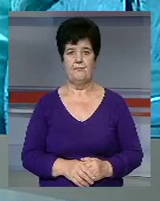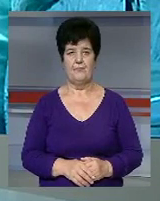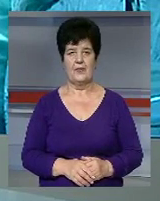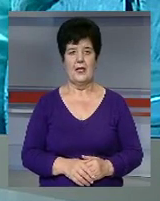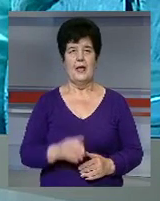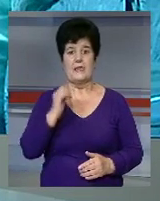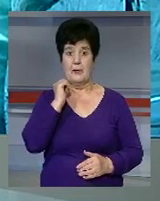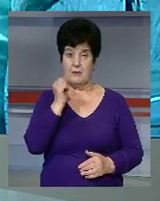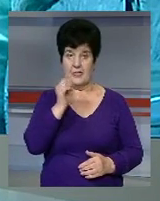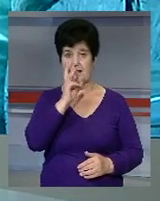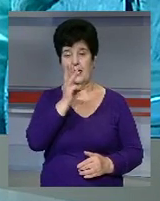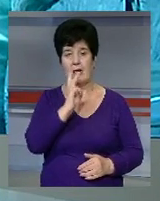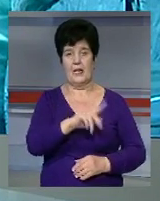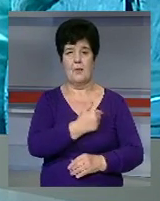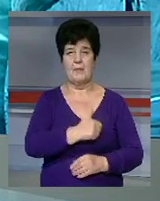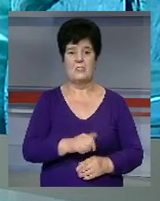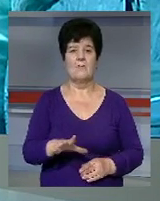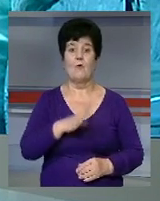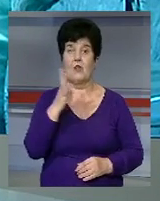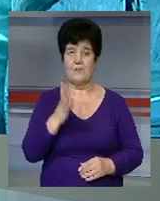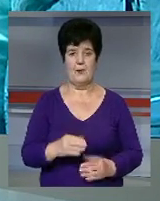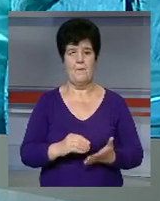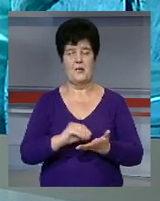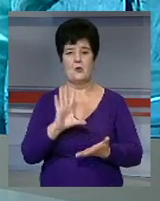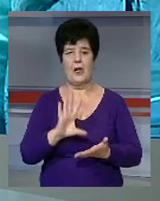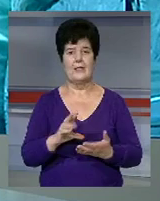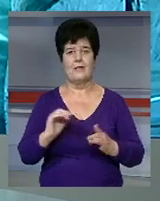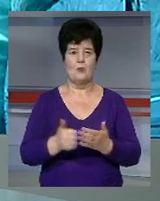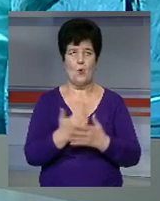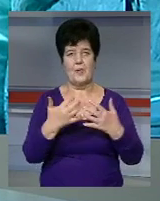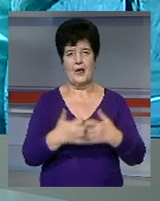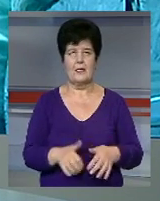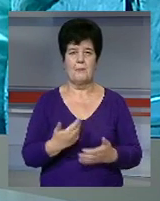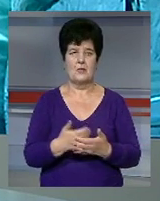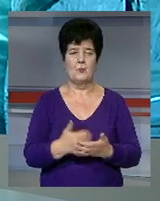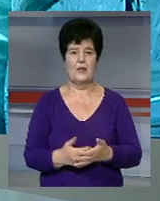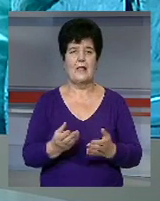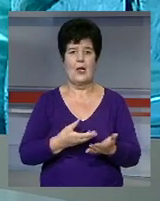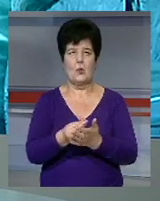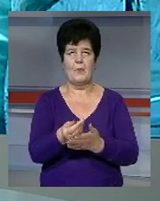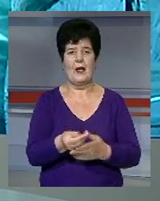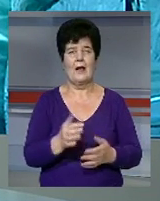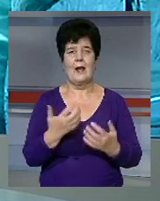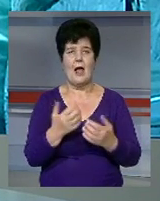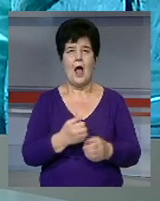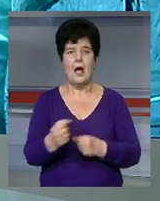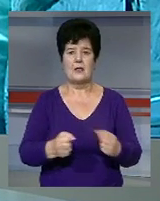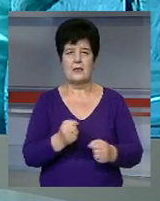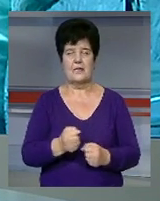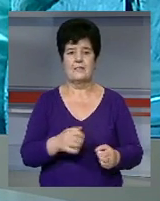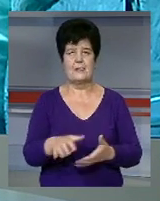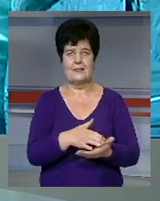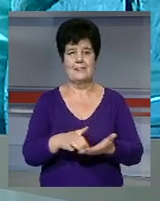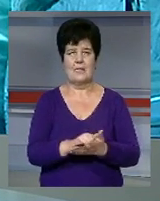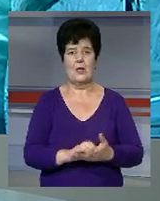De mâine, salariile medicilor vor fi majorate. Noul mecanism presupune remunerarea angajaților din sistemul de sănătate conform